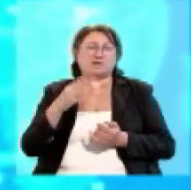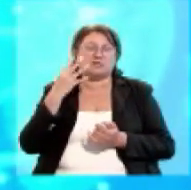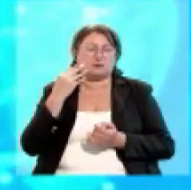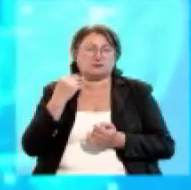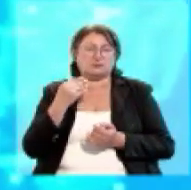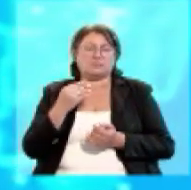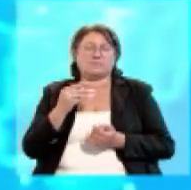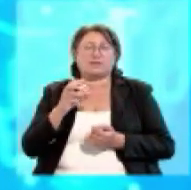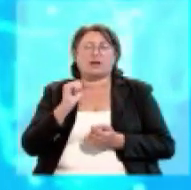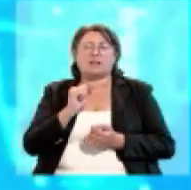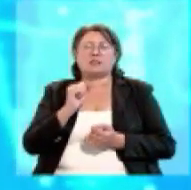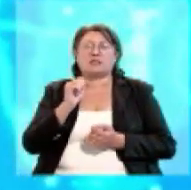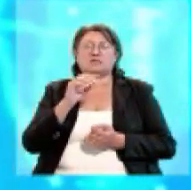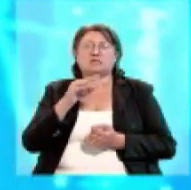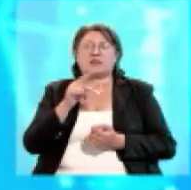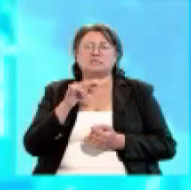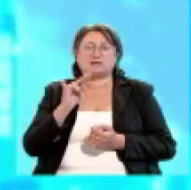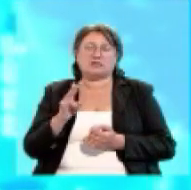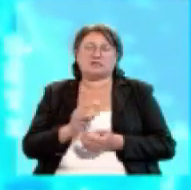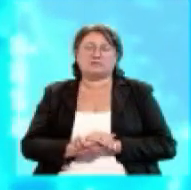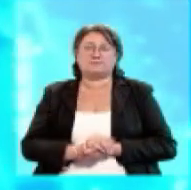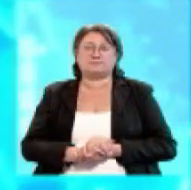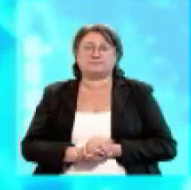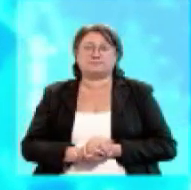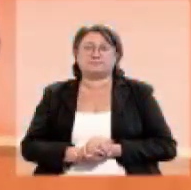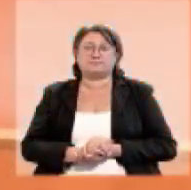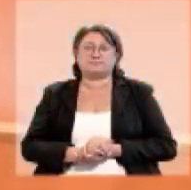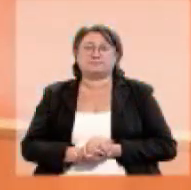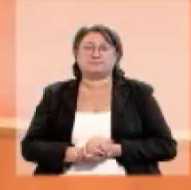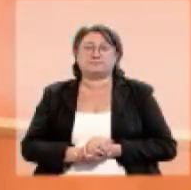Найри республикалық орталығының жастар қанатының жетекшісі.